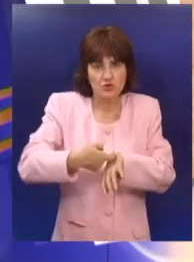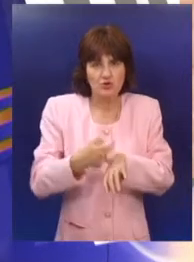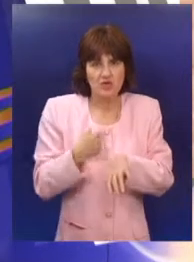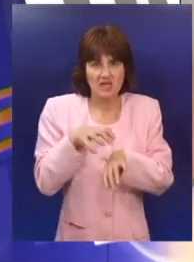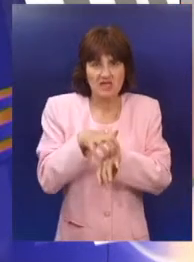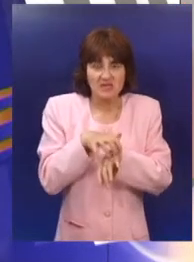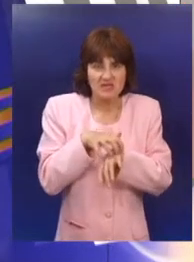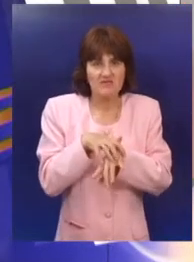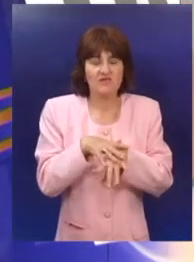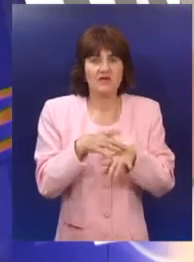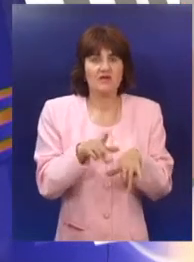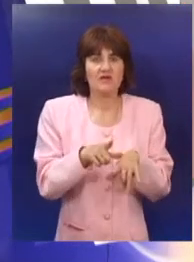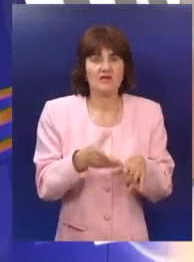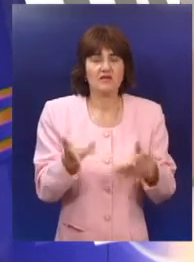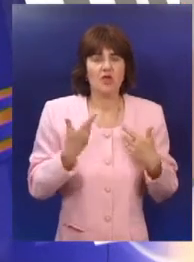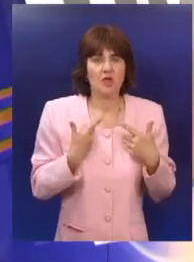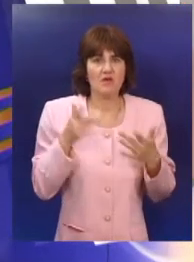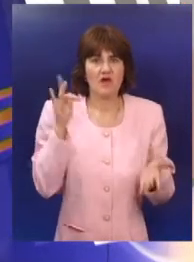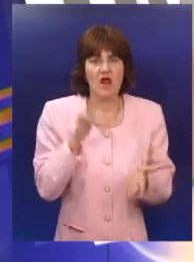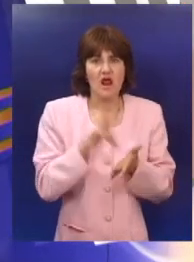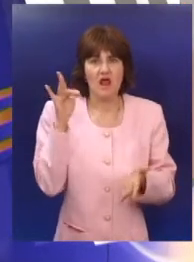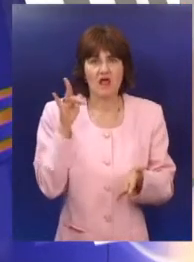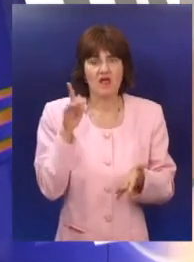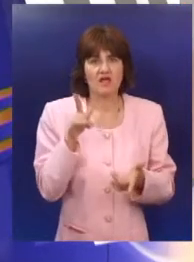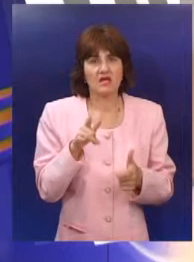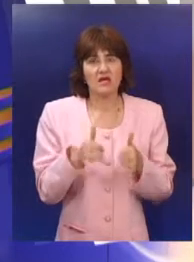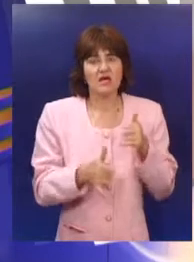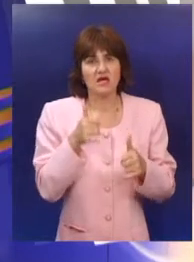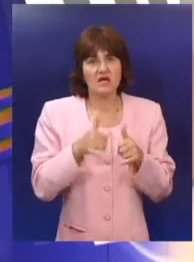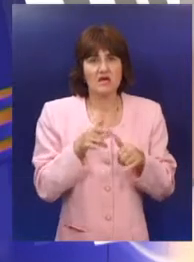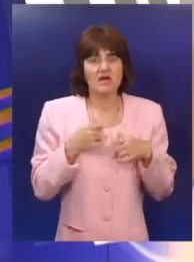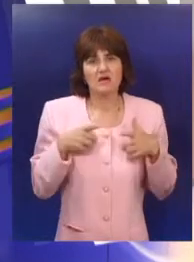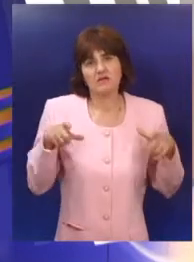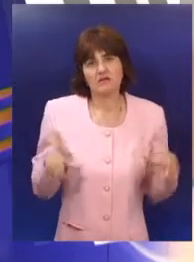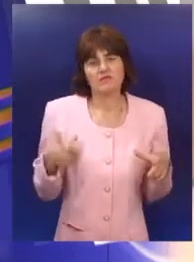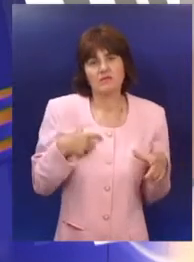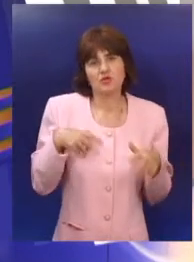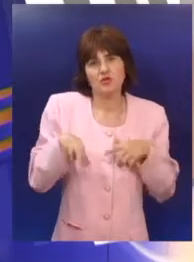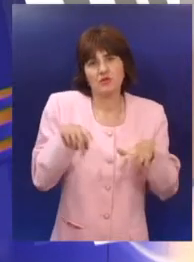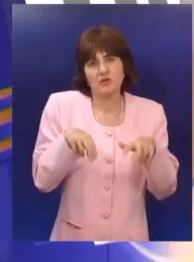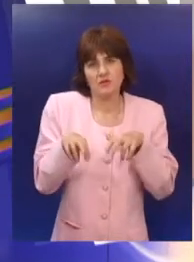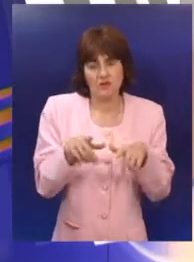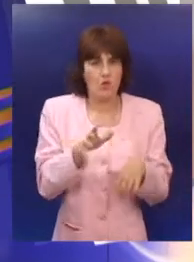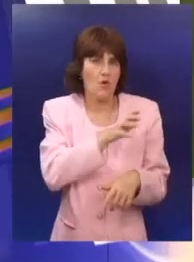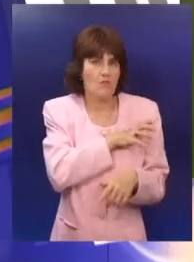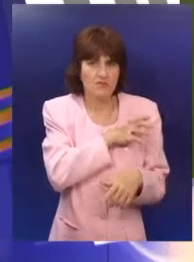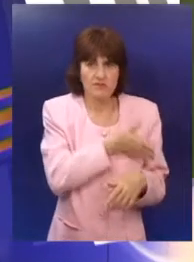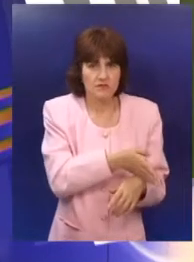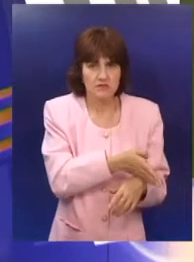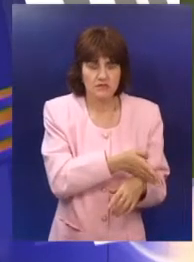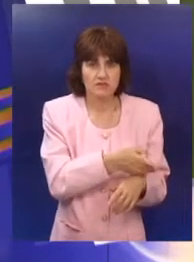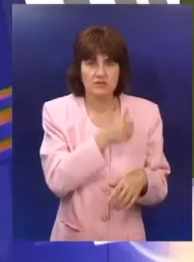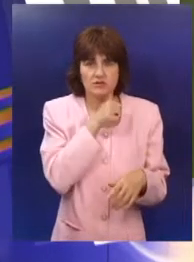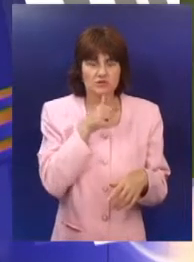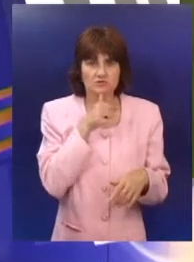iritiraju domaćina, mogu da dovedu do hipersenzitivnih reakcija i da uzrokuju tik, paralizu i anemiju. Najveća opasnost od krpelja je